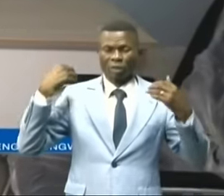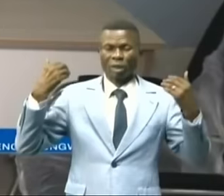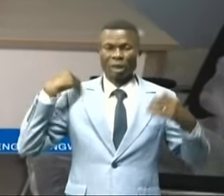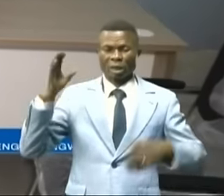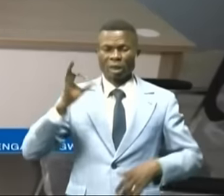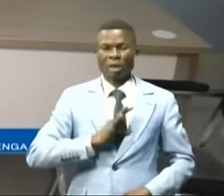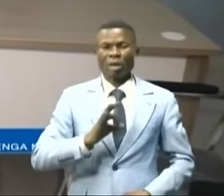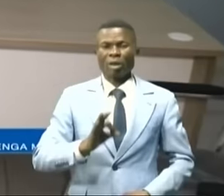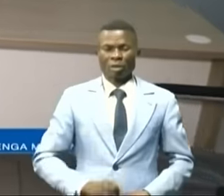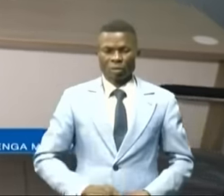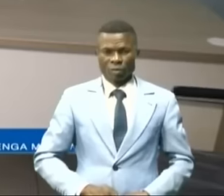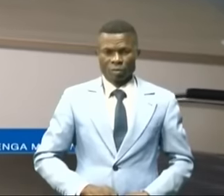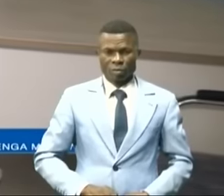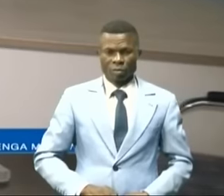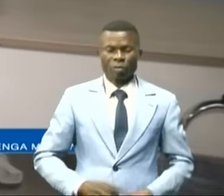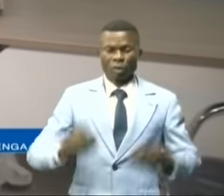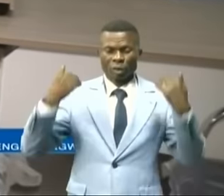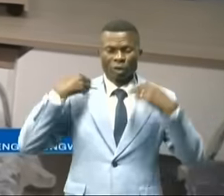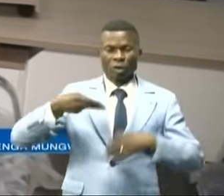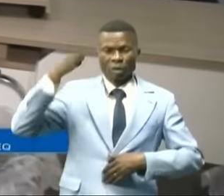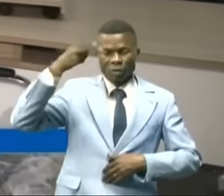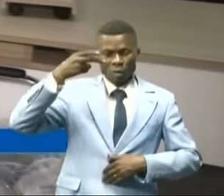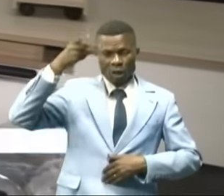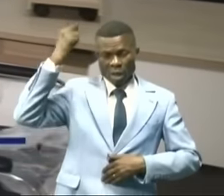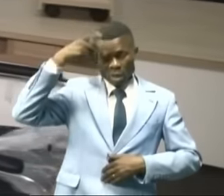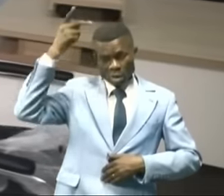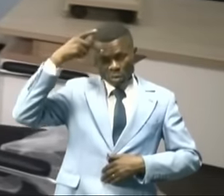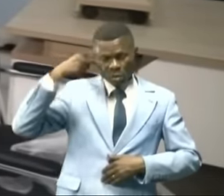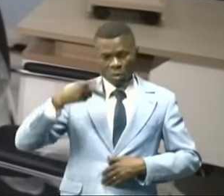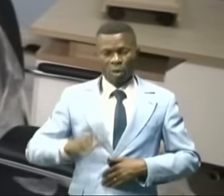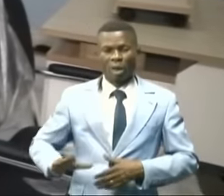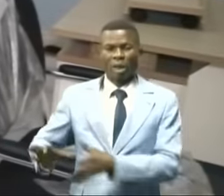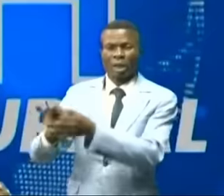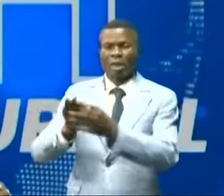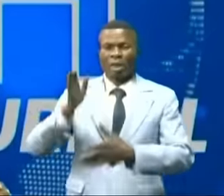Tshisekedi Tshilombo, haute autorité politique de l'Union sacrée de la Nation.